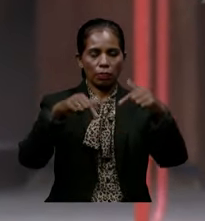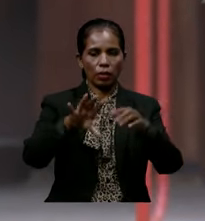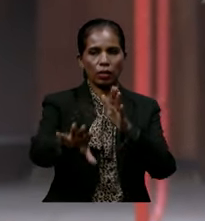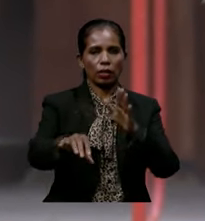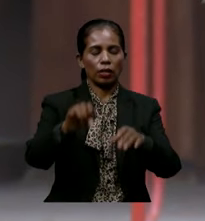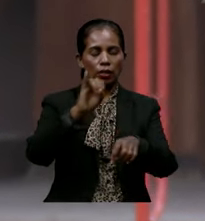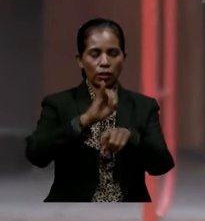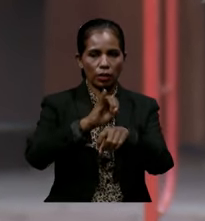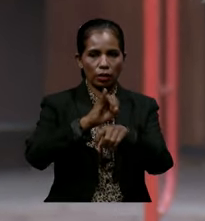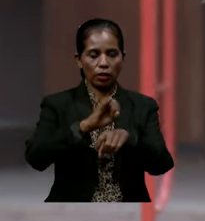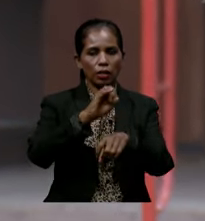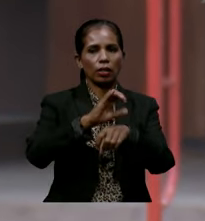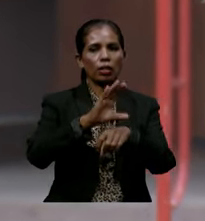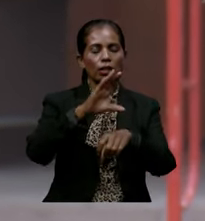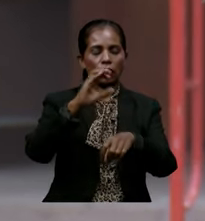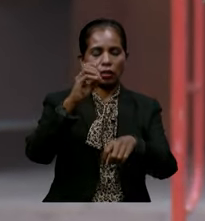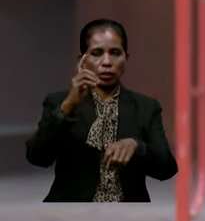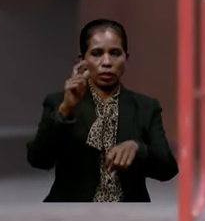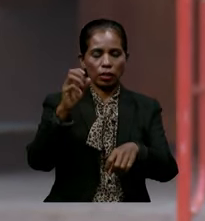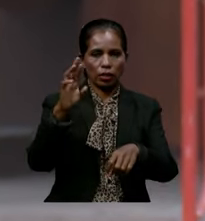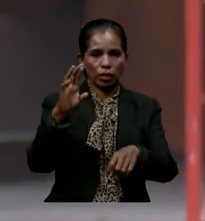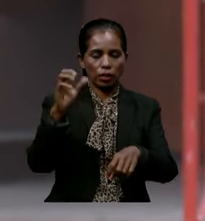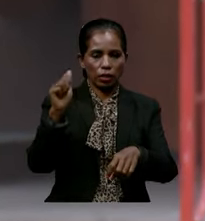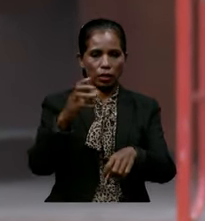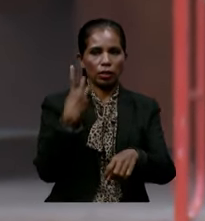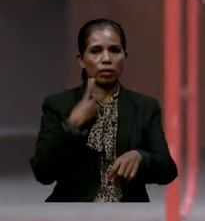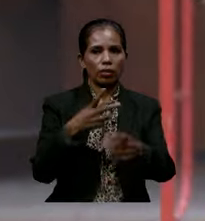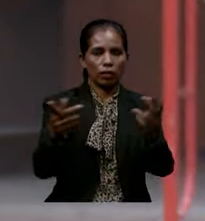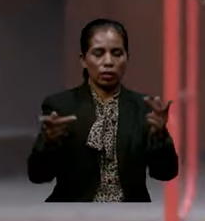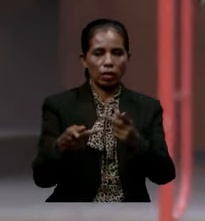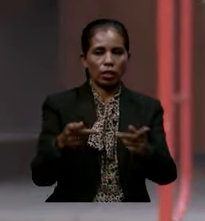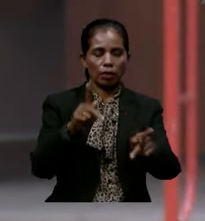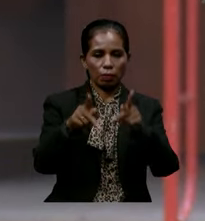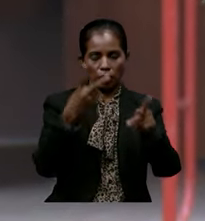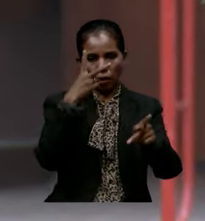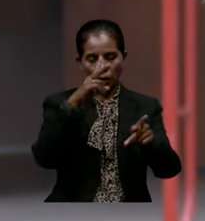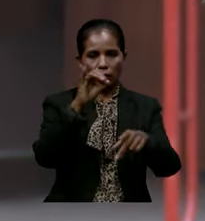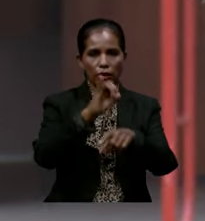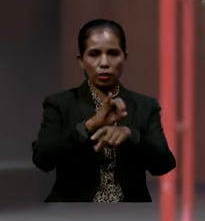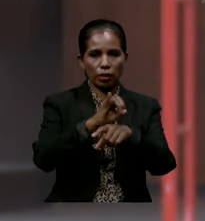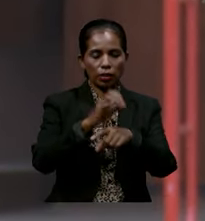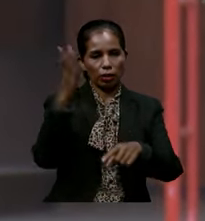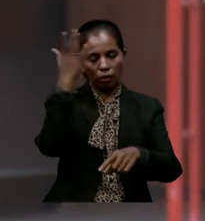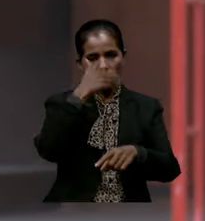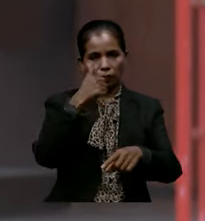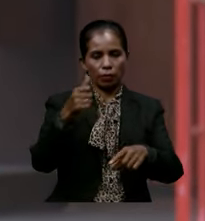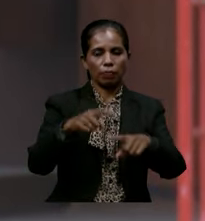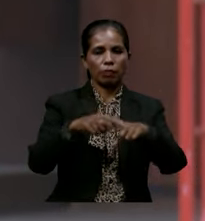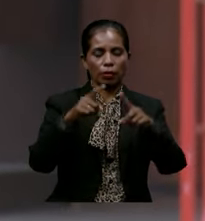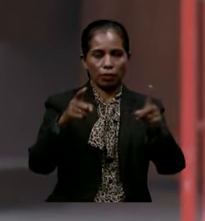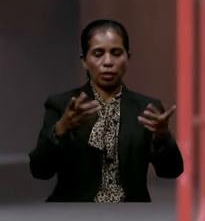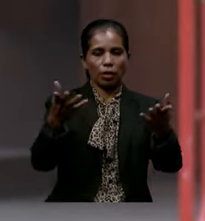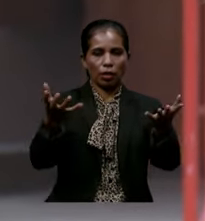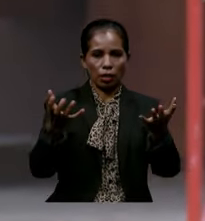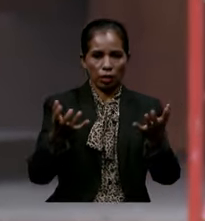ma saiba apertura i nemo centro at ema mai katedral la harede de igreja ni neofura ma betava mos ho